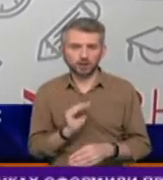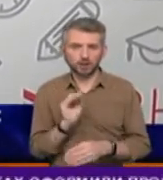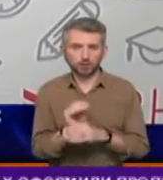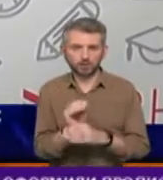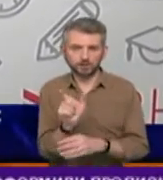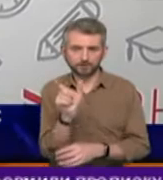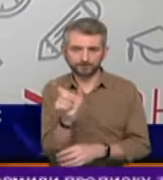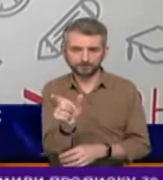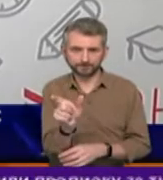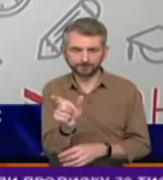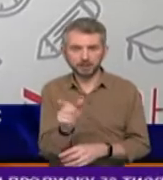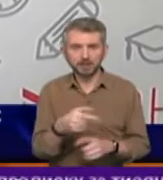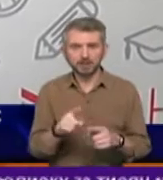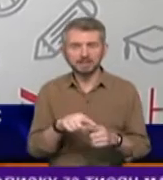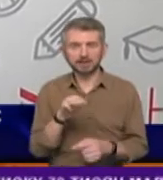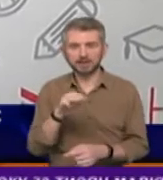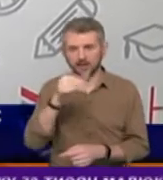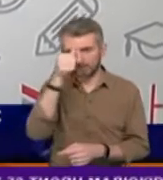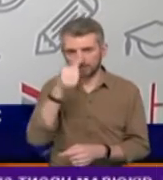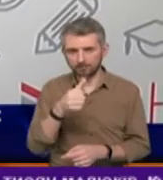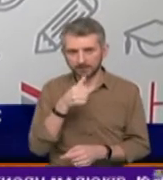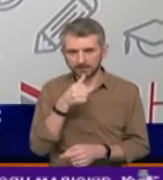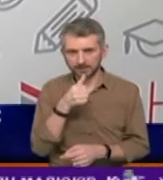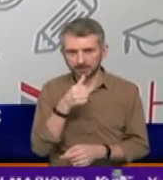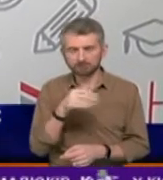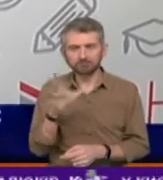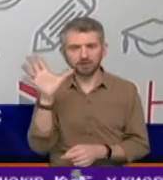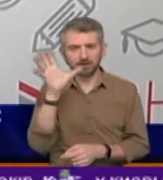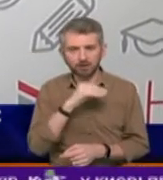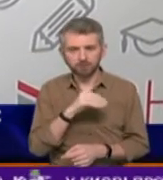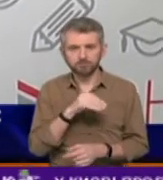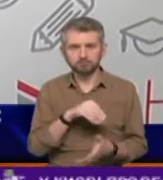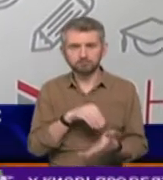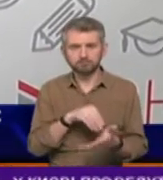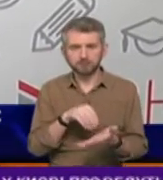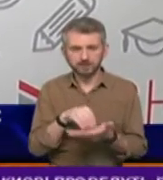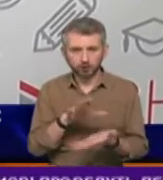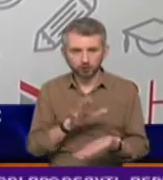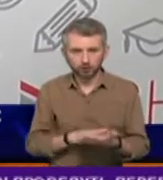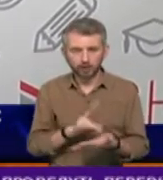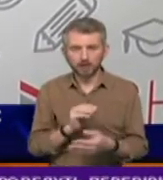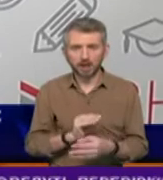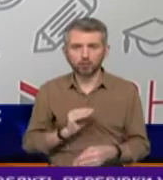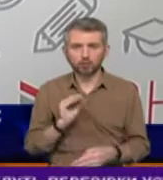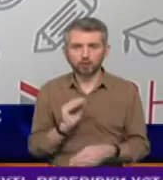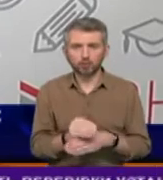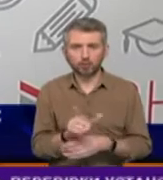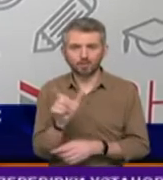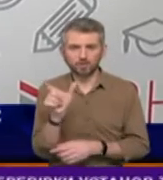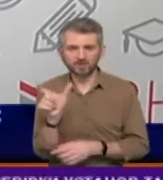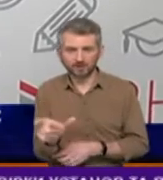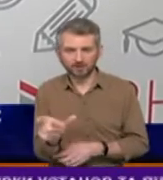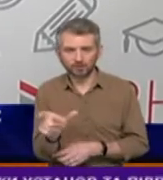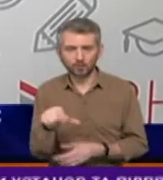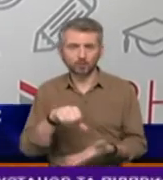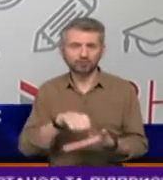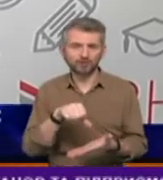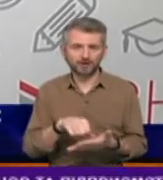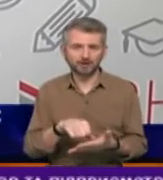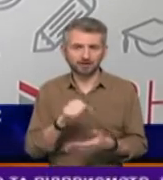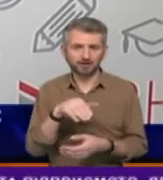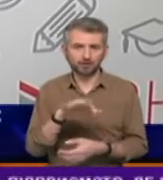і сприйняття на слух, здається. Фактично, раніше ЗНО могло виміряти лише написання.